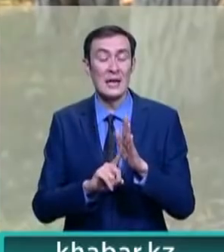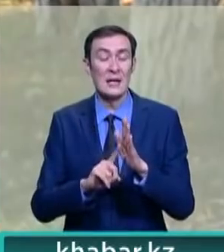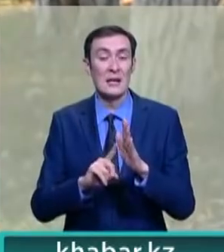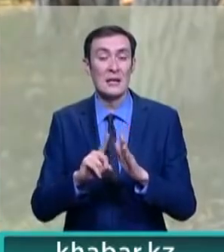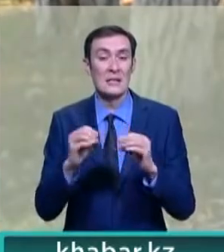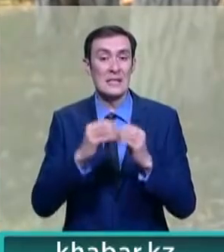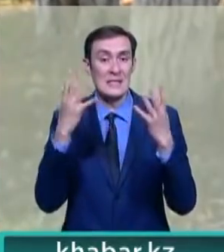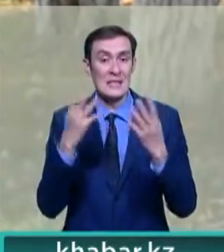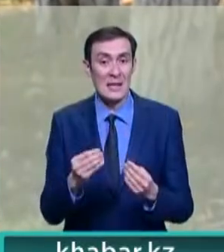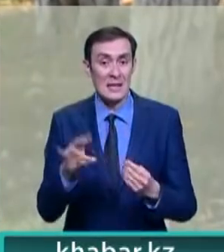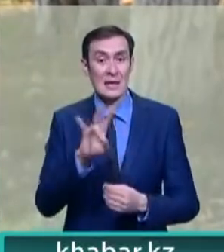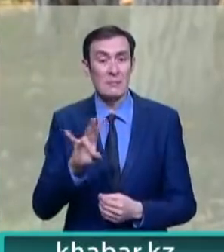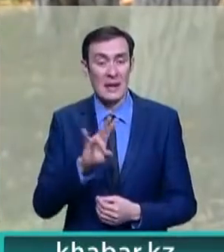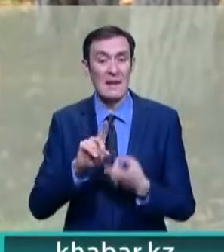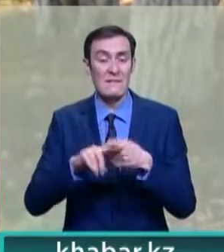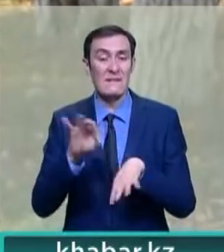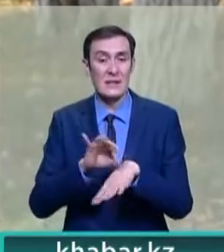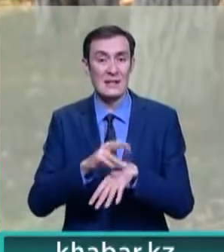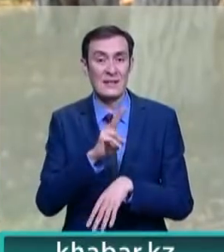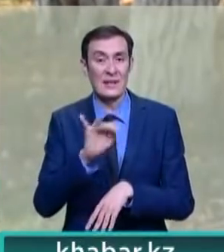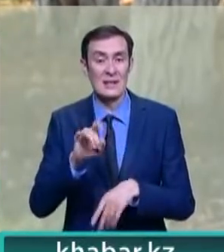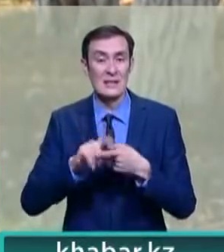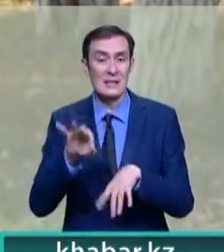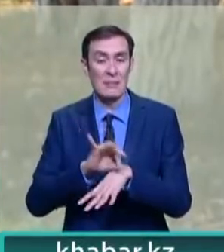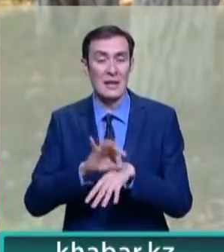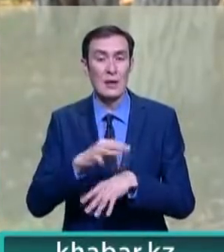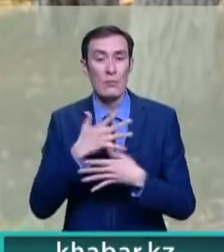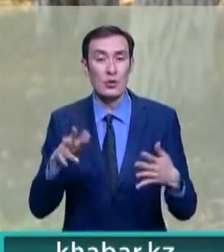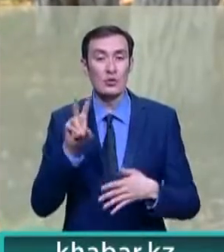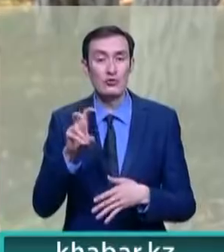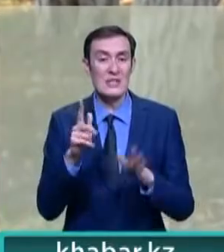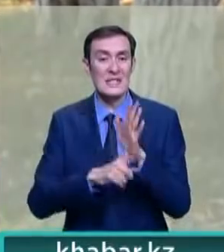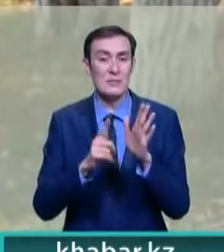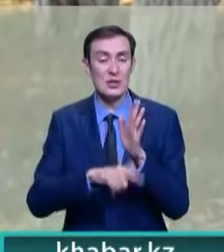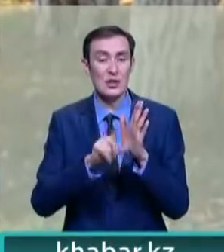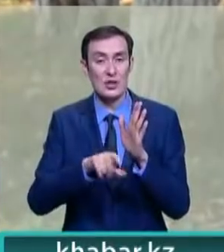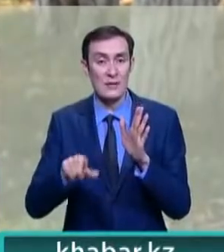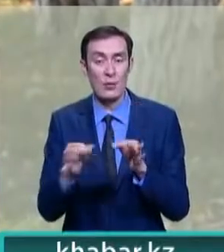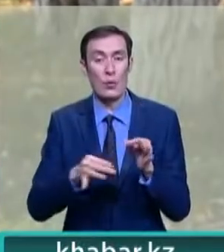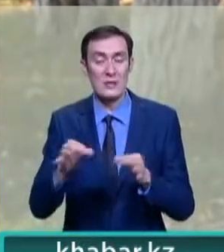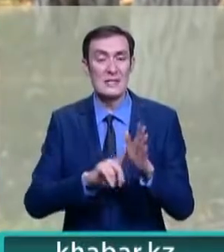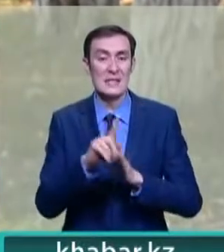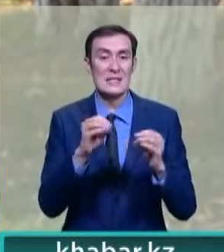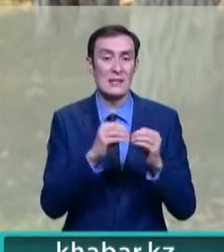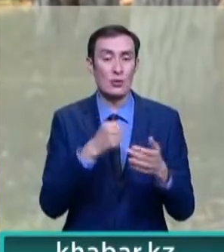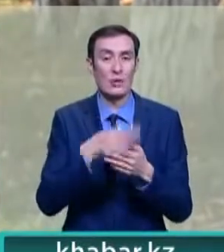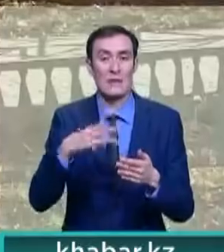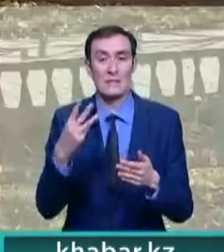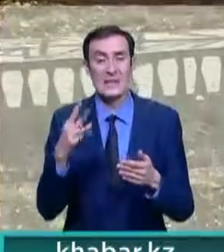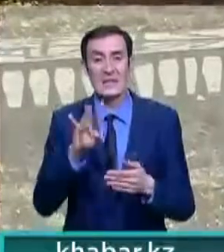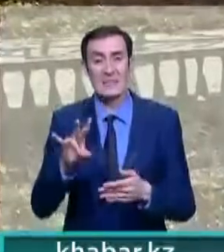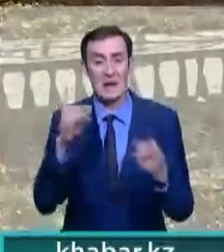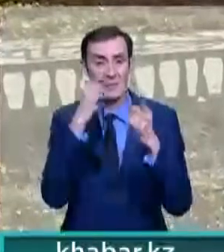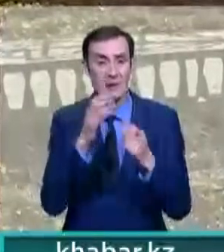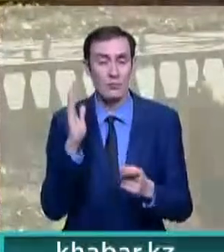декаду ноября коронавирусной инфекцией заразились свыше 270 жителей области. С 10 по 23 ноября